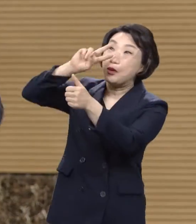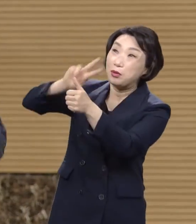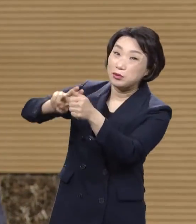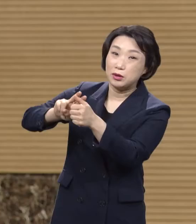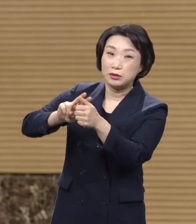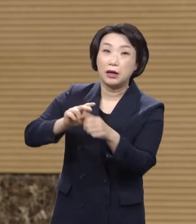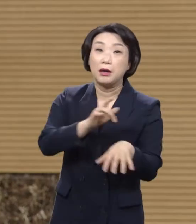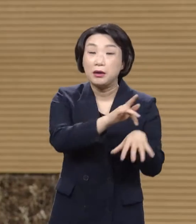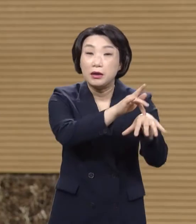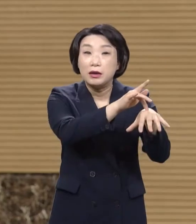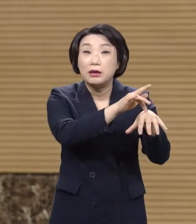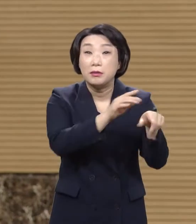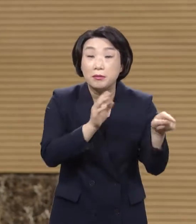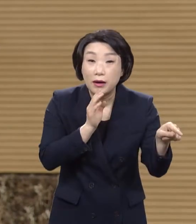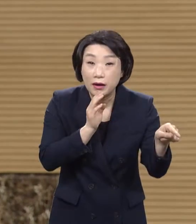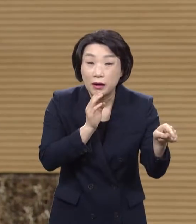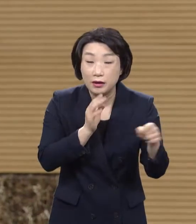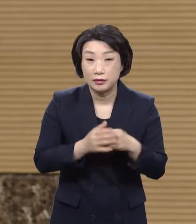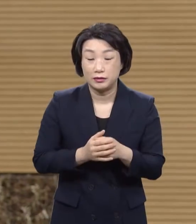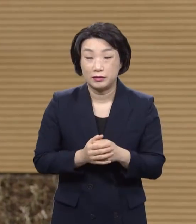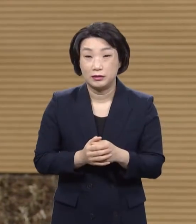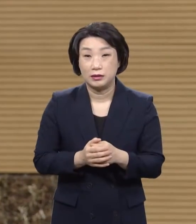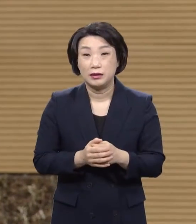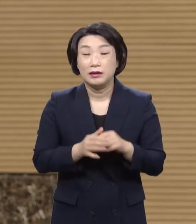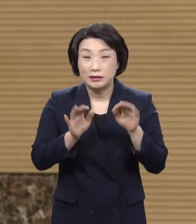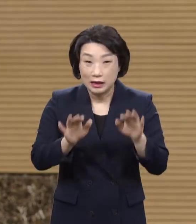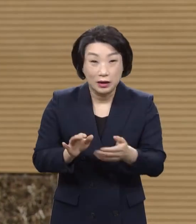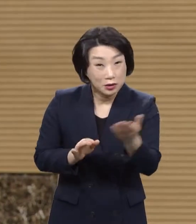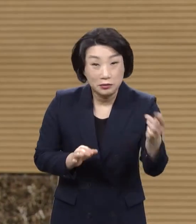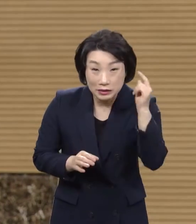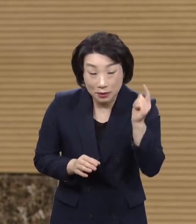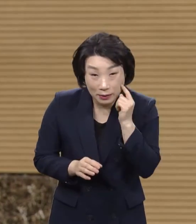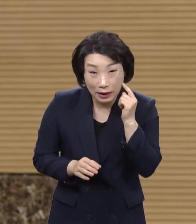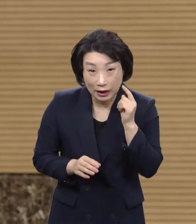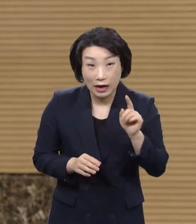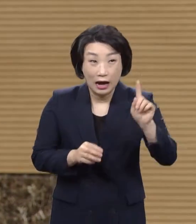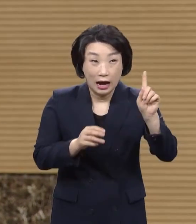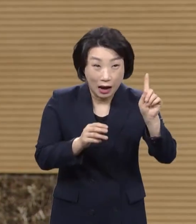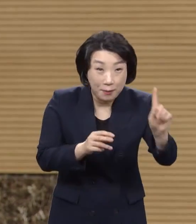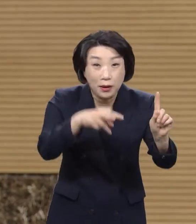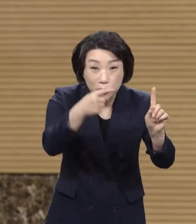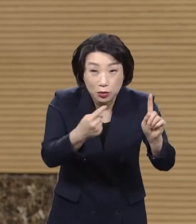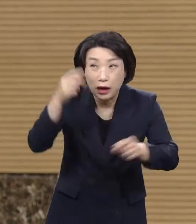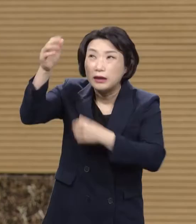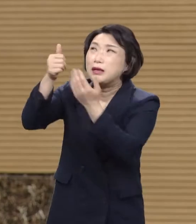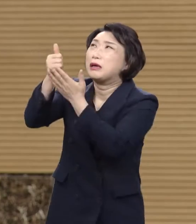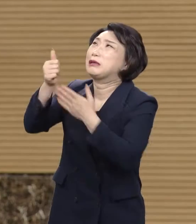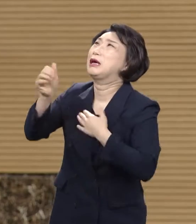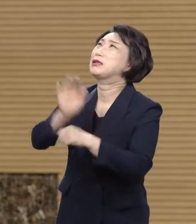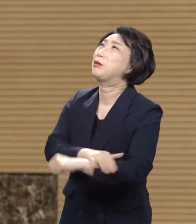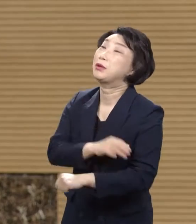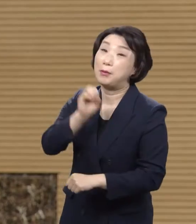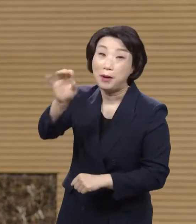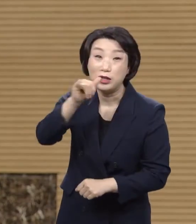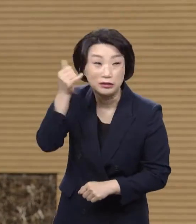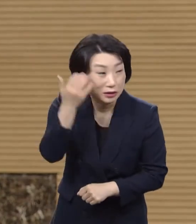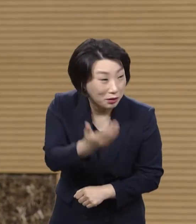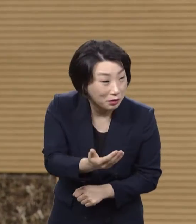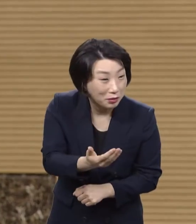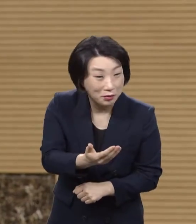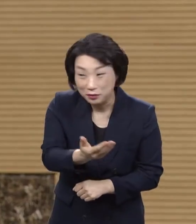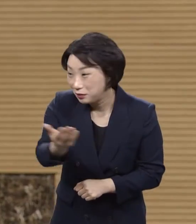도전한 사단이 단 한 번이라도 하나님 앞에